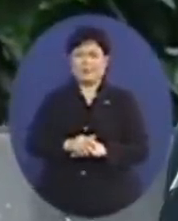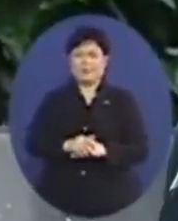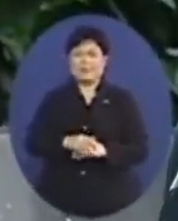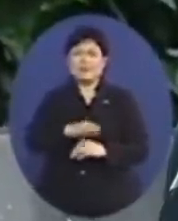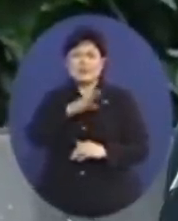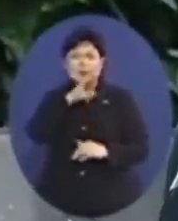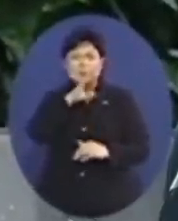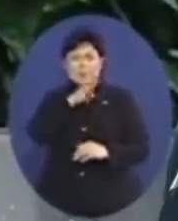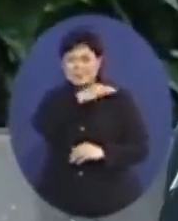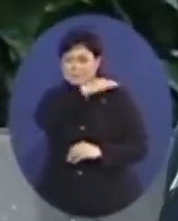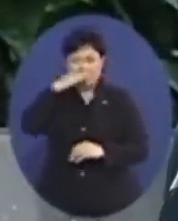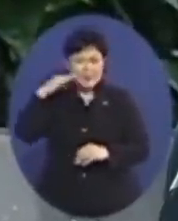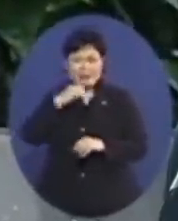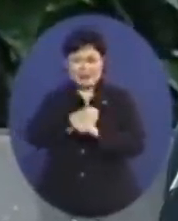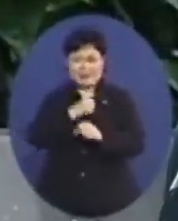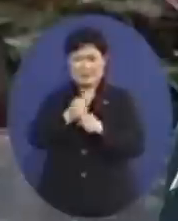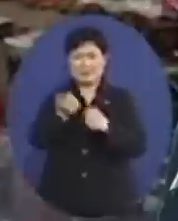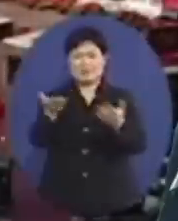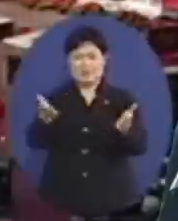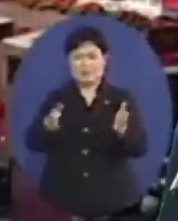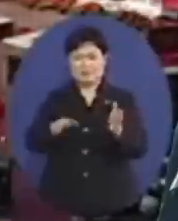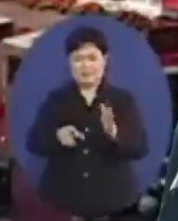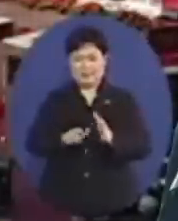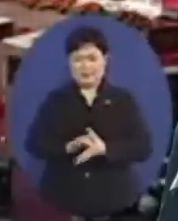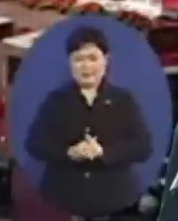성장하게 만들어 주시는 것입니다.